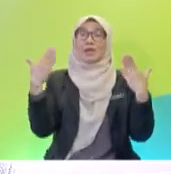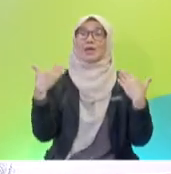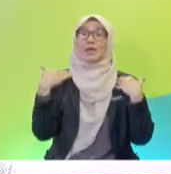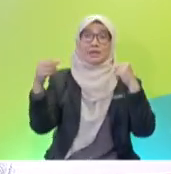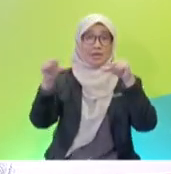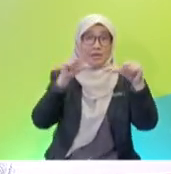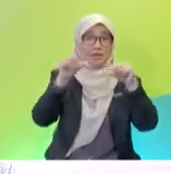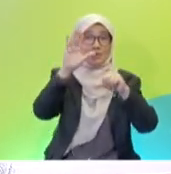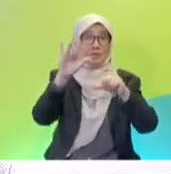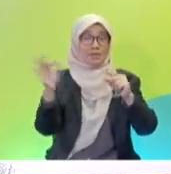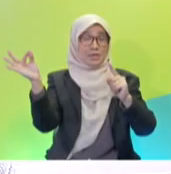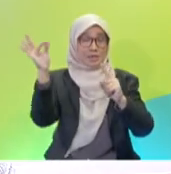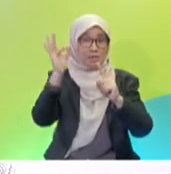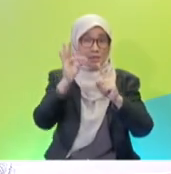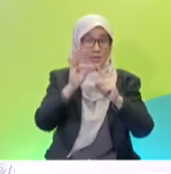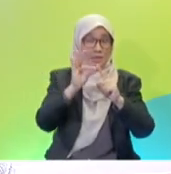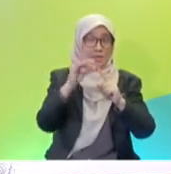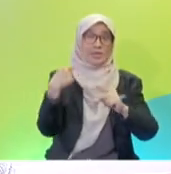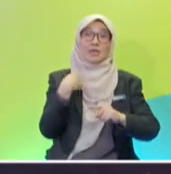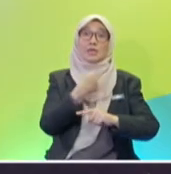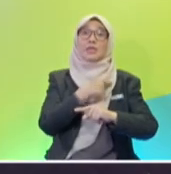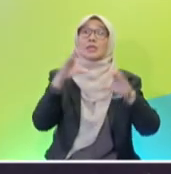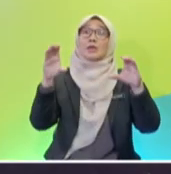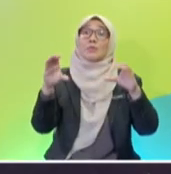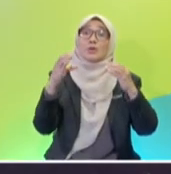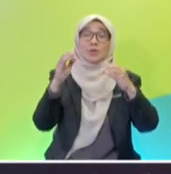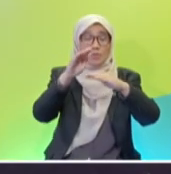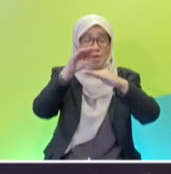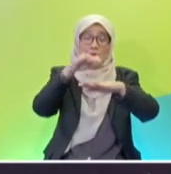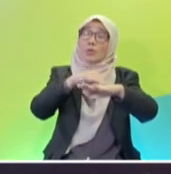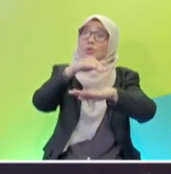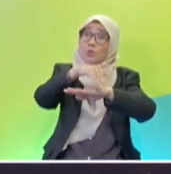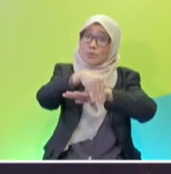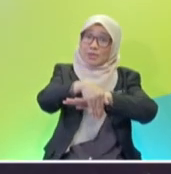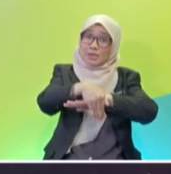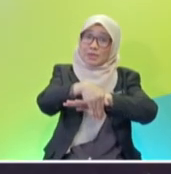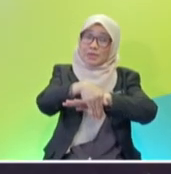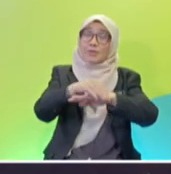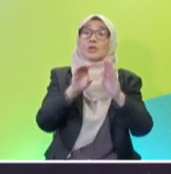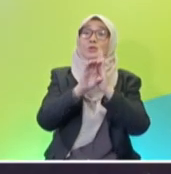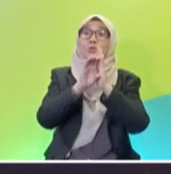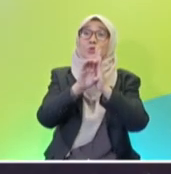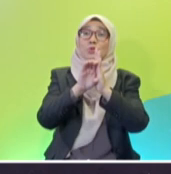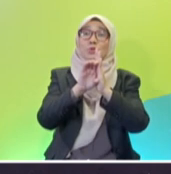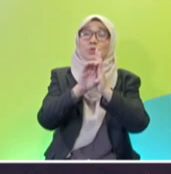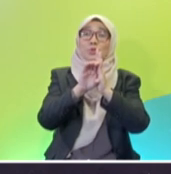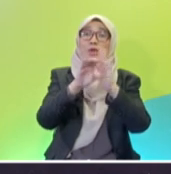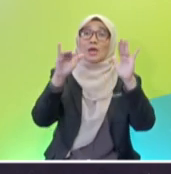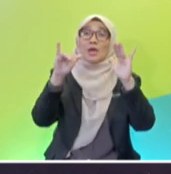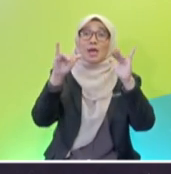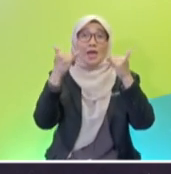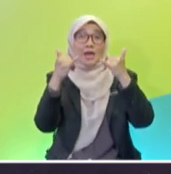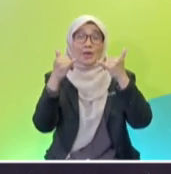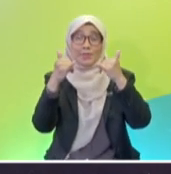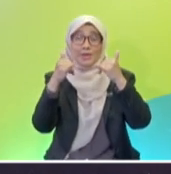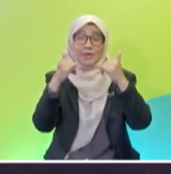yang sesuai kita jalankan pada waktu malam atau gelap seperti apa tadi? Saya nampak pertunjukan bunga api bunga tadi, cikgu. Bunga